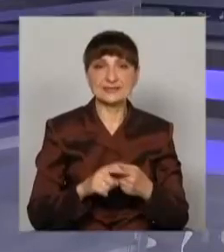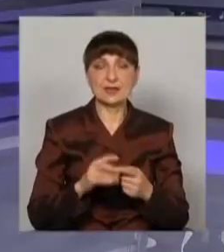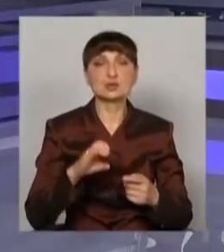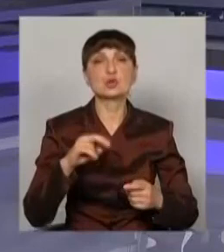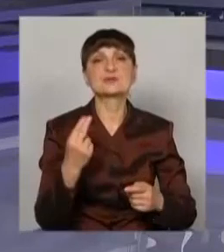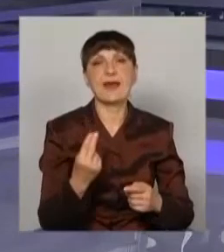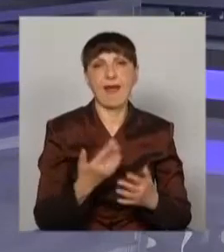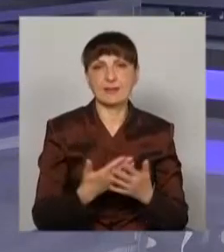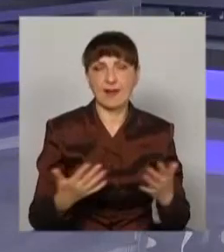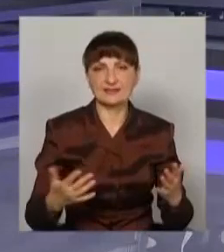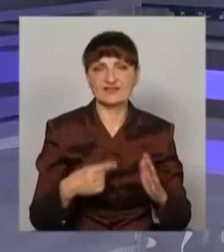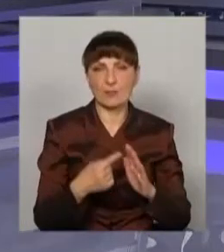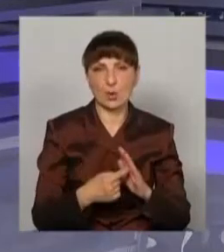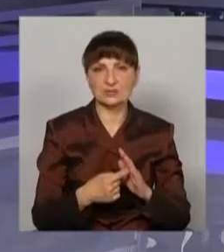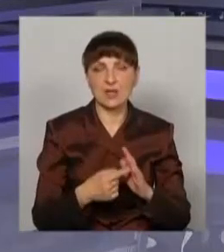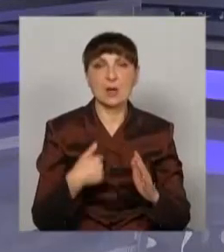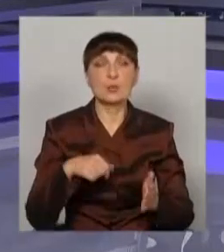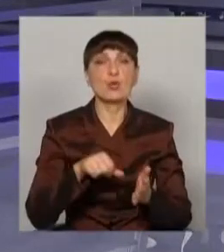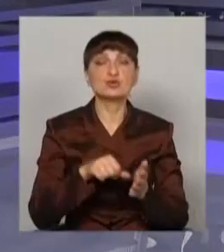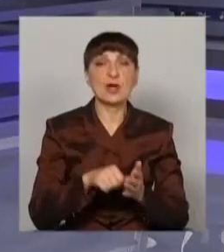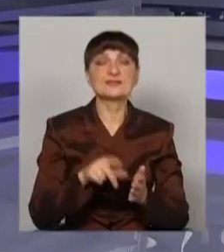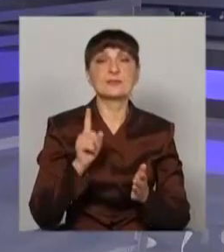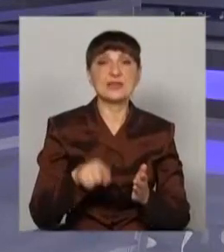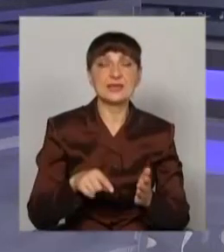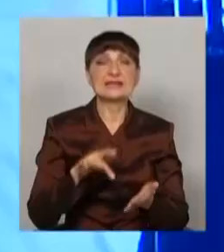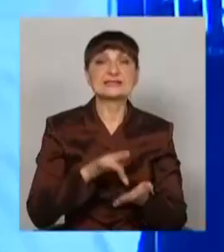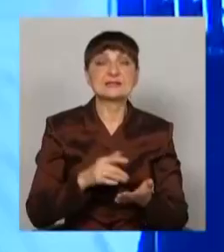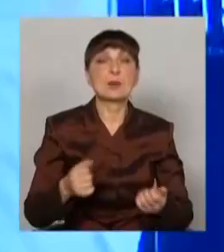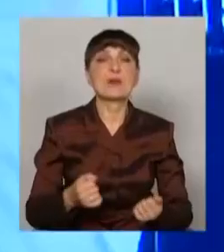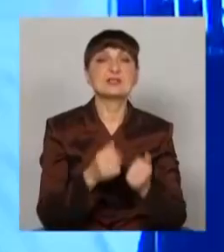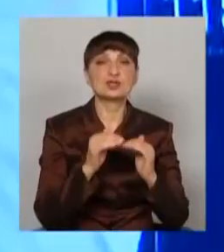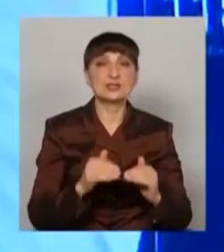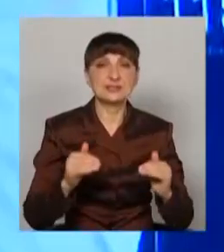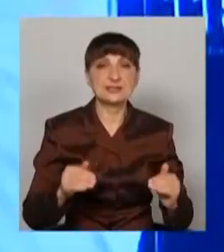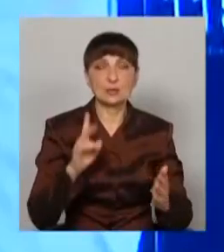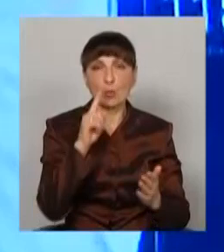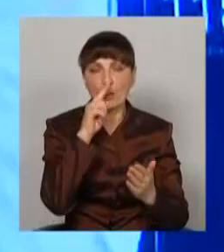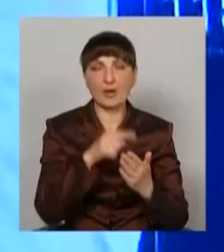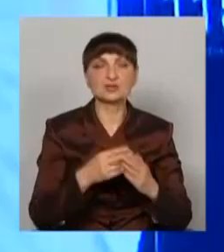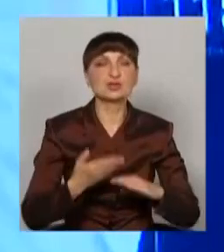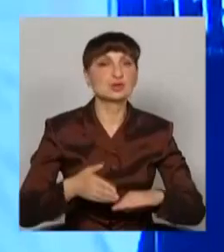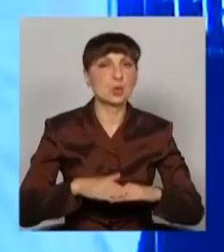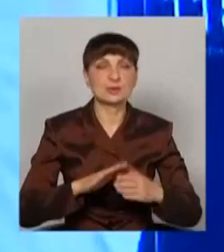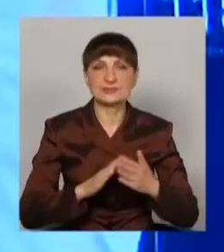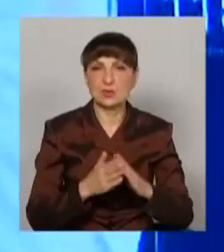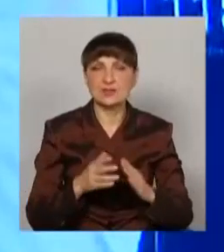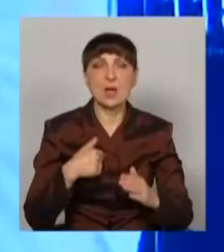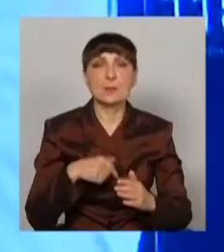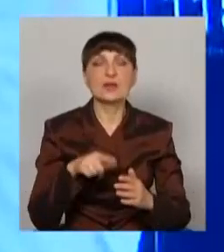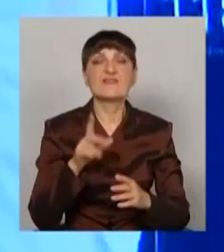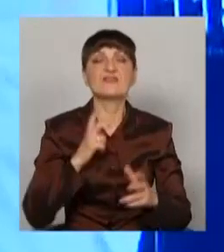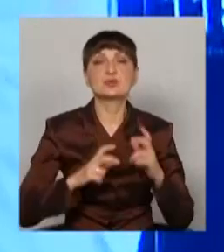социальных вопросов, так как, к примеру, мы участвуем и в центрах поддержки детей, попавших в трудную жизненную ситуацию. Мы участвуем в вопросе